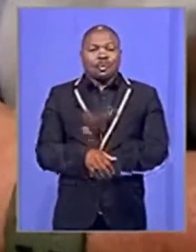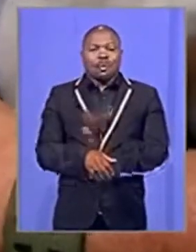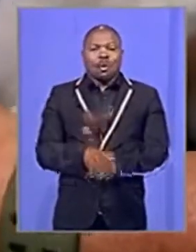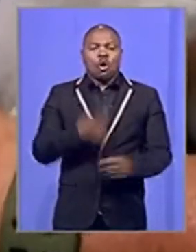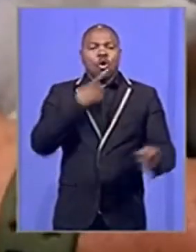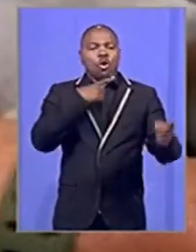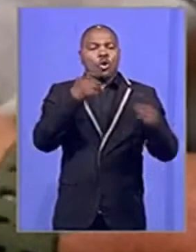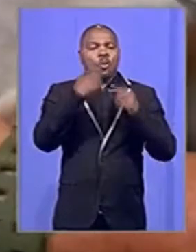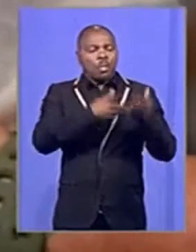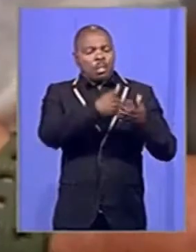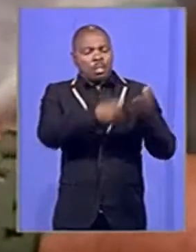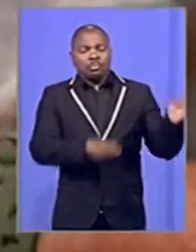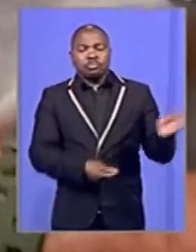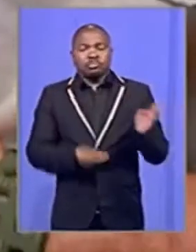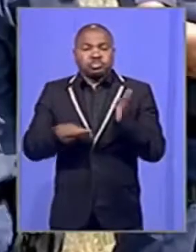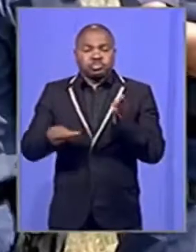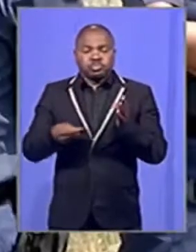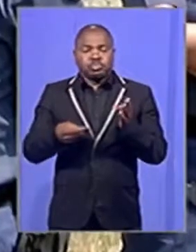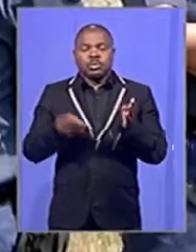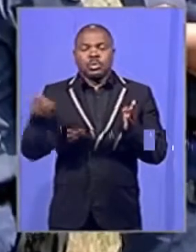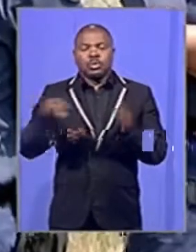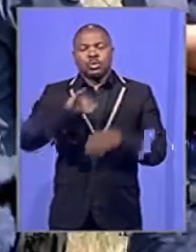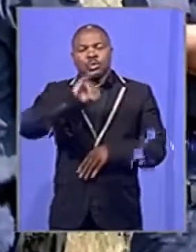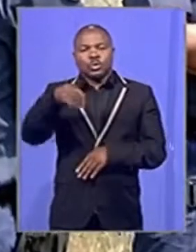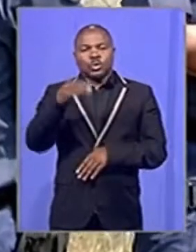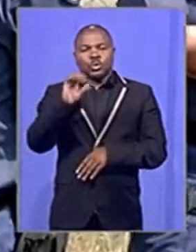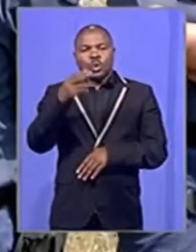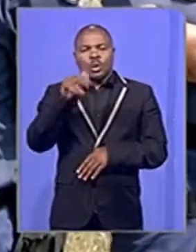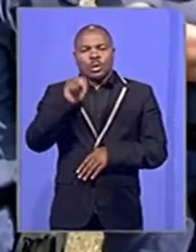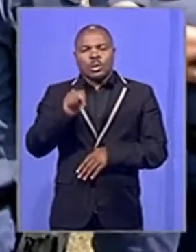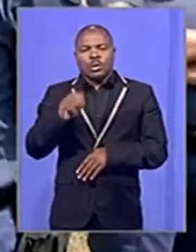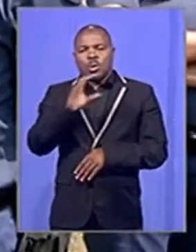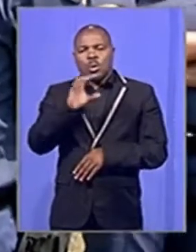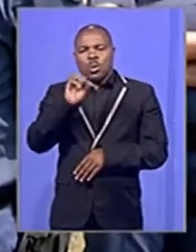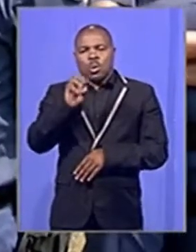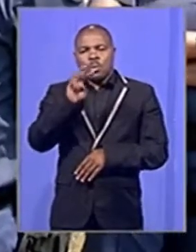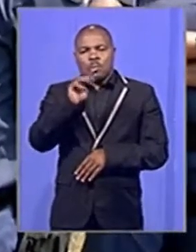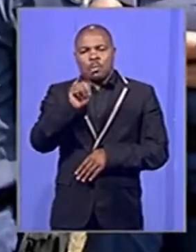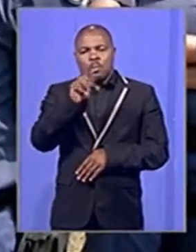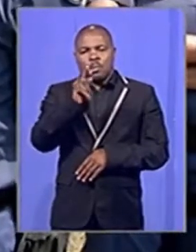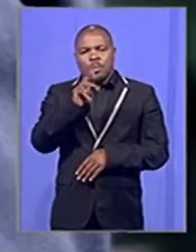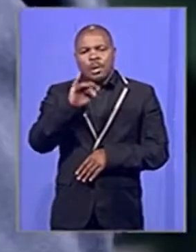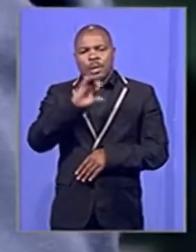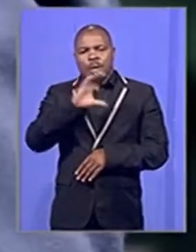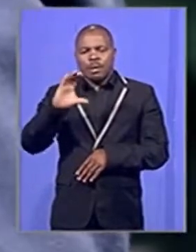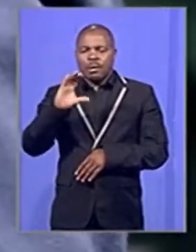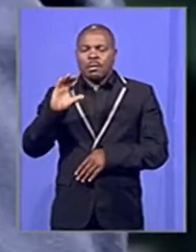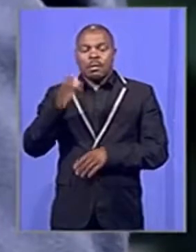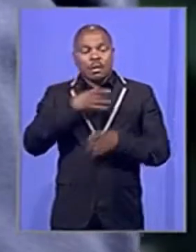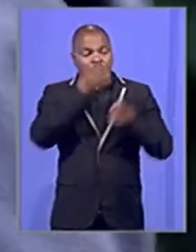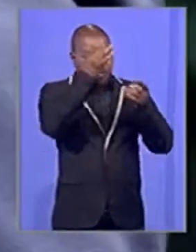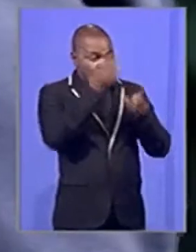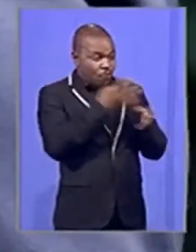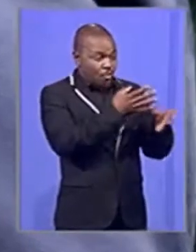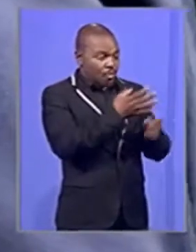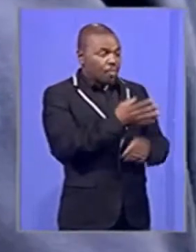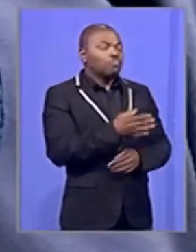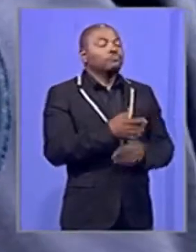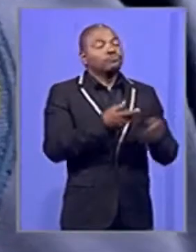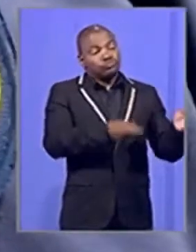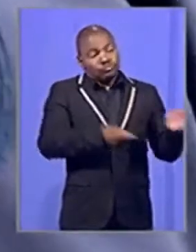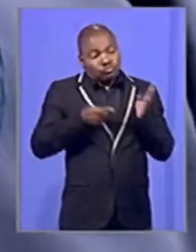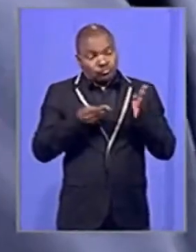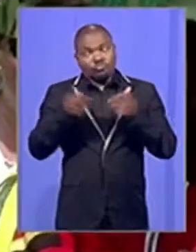memorandum wa ditlhoko tsa baagi mookamedi Johan Combrick o reile bao ba neng ba tsenetse mogwanto gore o tla fetisa molaetsa